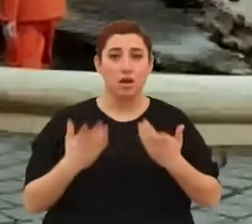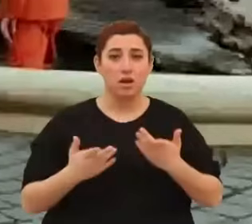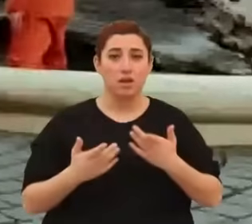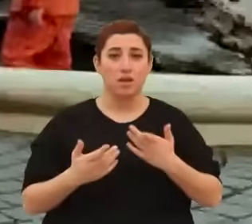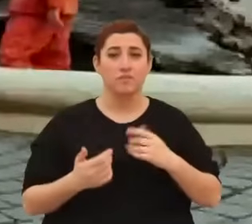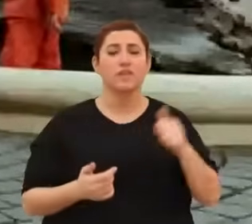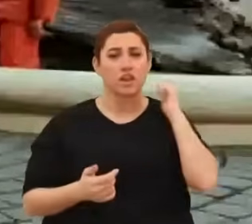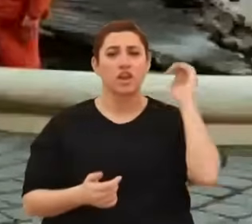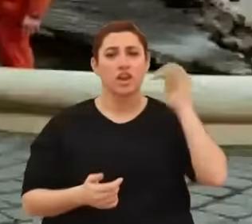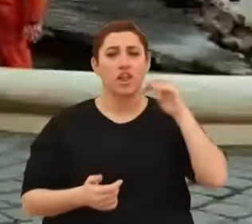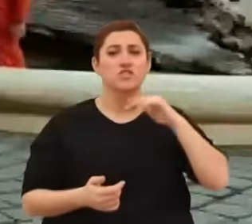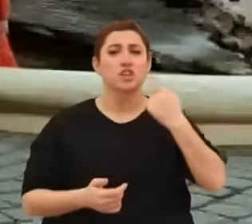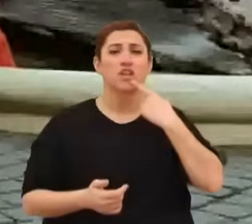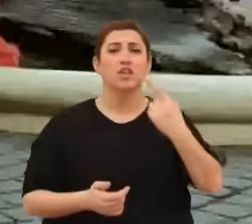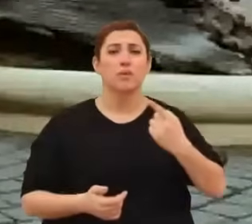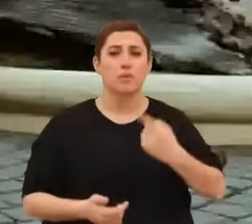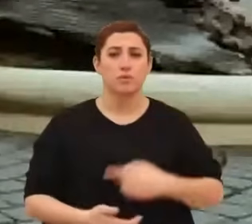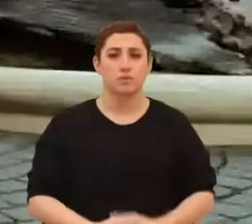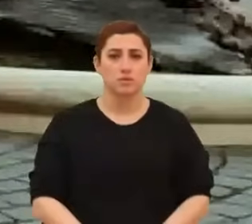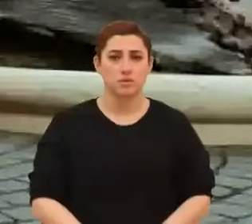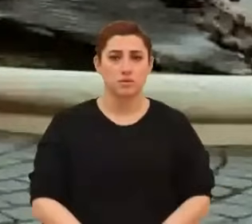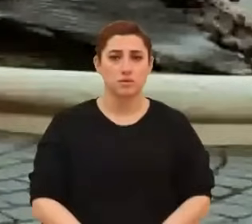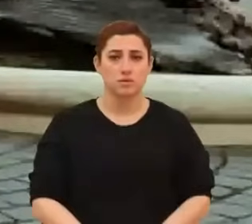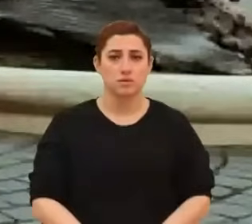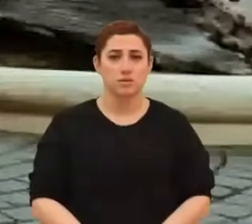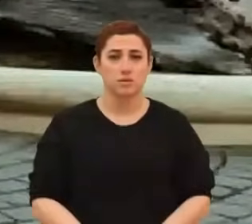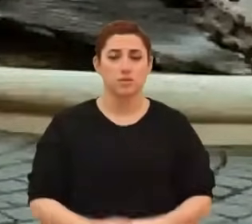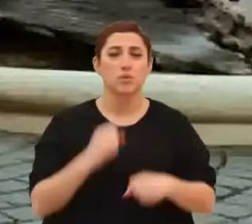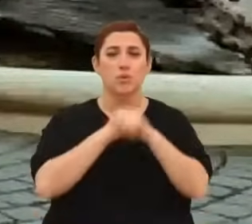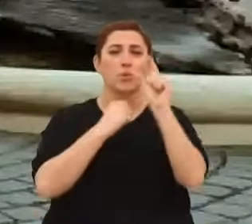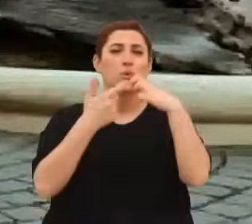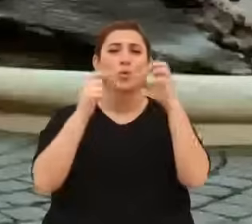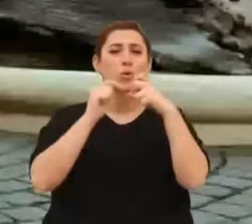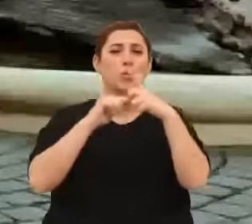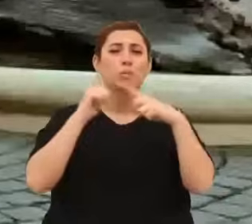Aşağı indikten sonra gülümseyerek bakıp heykeli selamladı, işine devam etti.